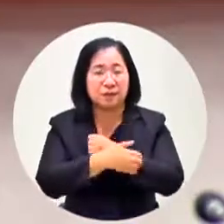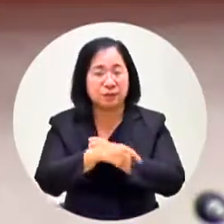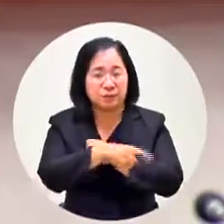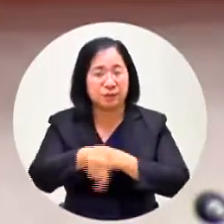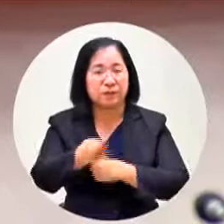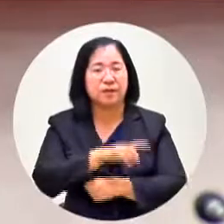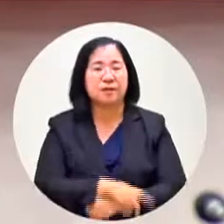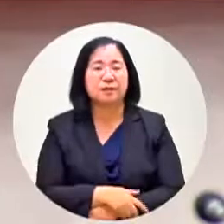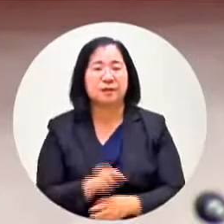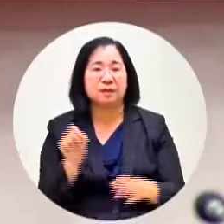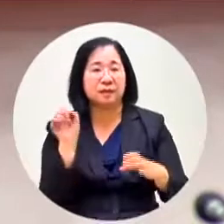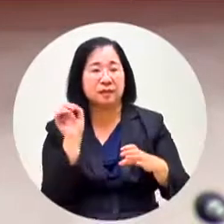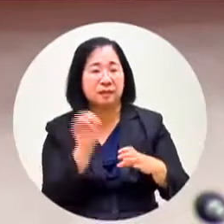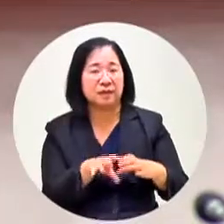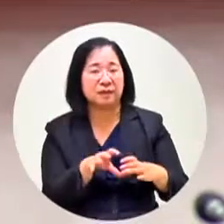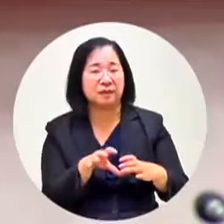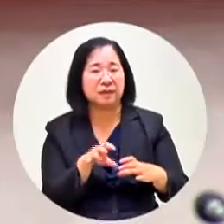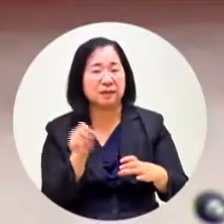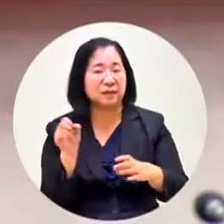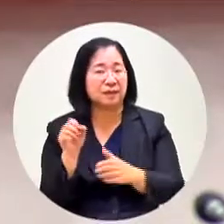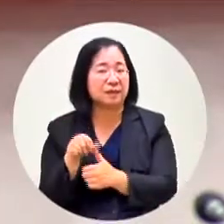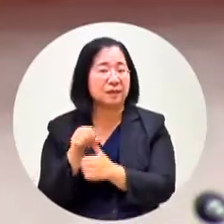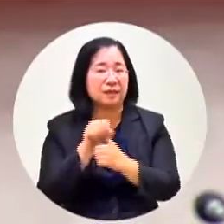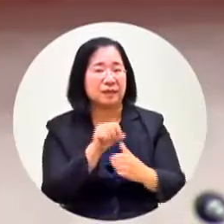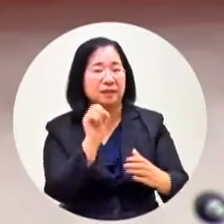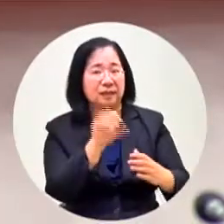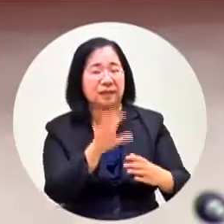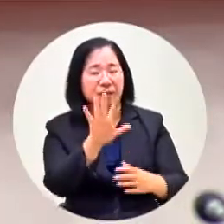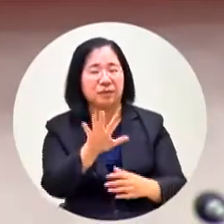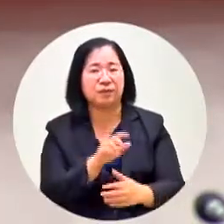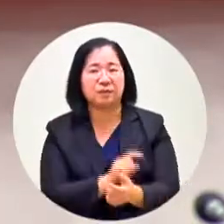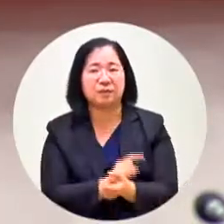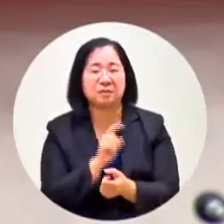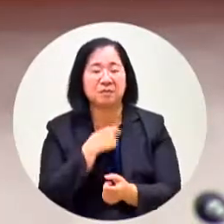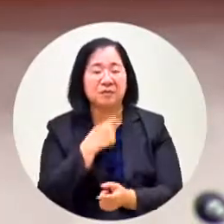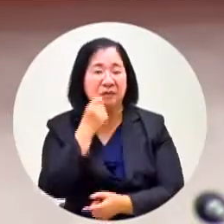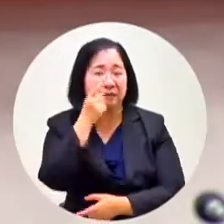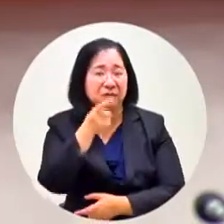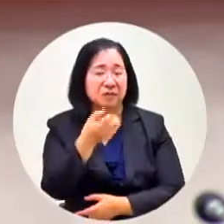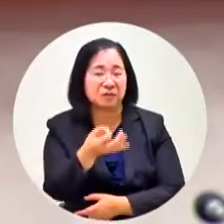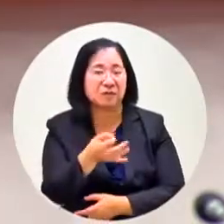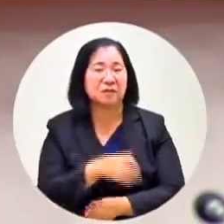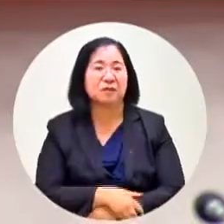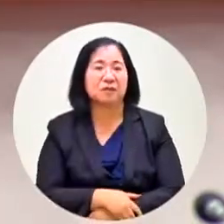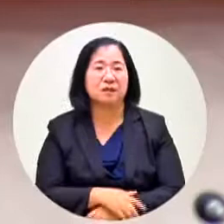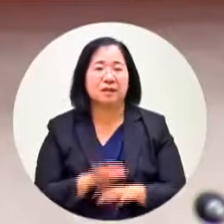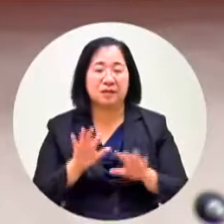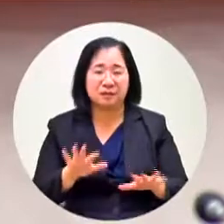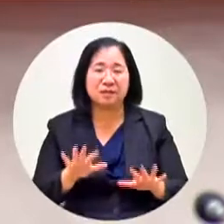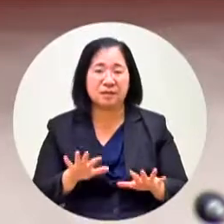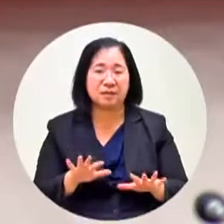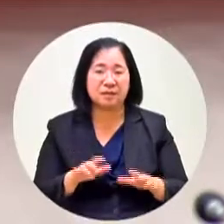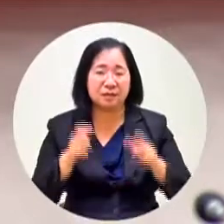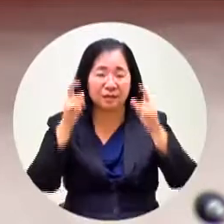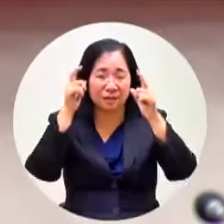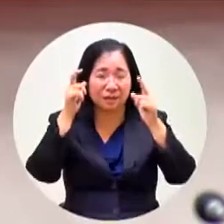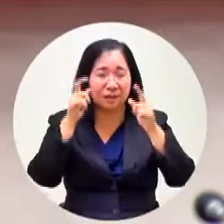们是原高雄县的。好，那后来高雄县市合并之后，他们就纳入了我们高雄市